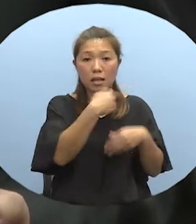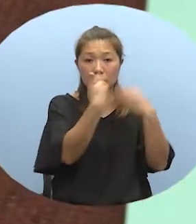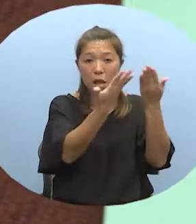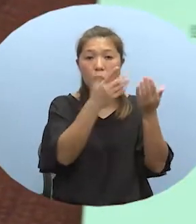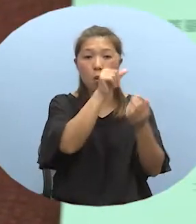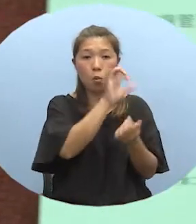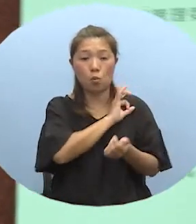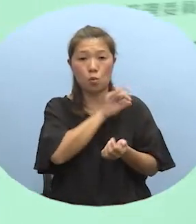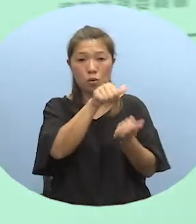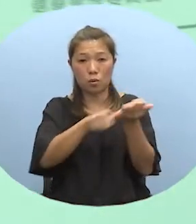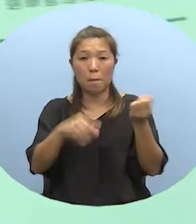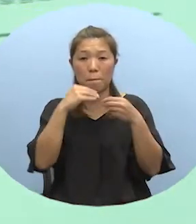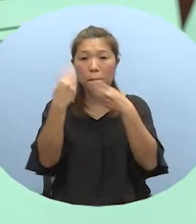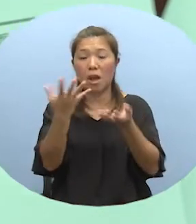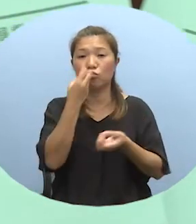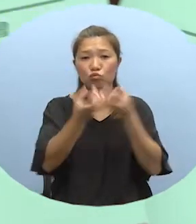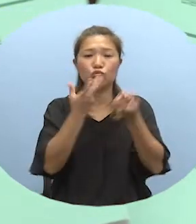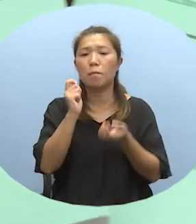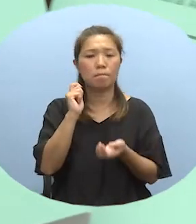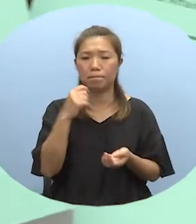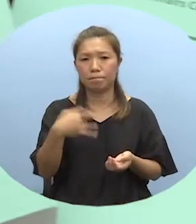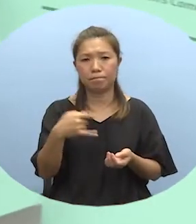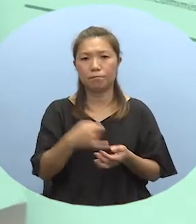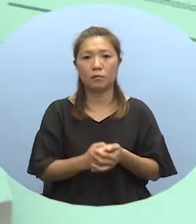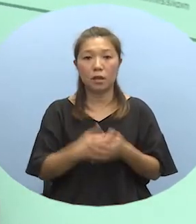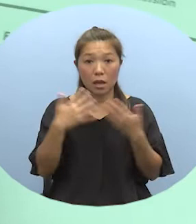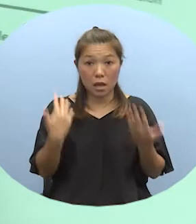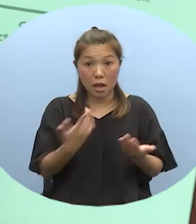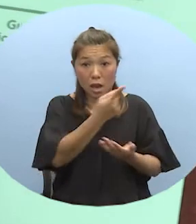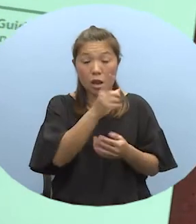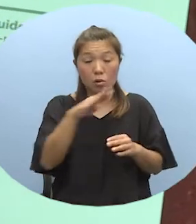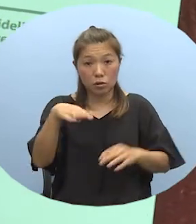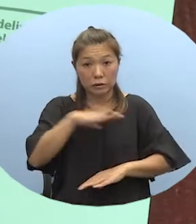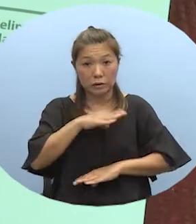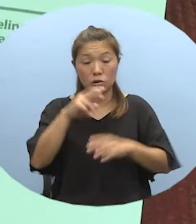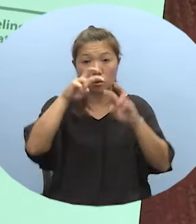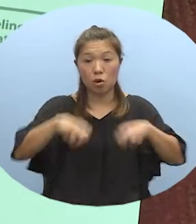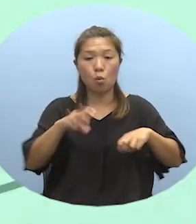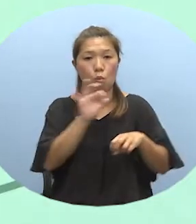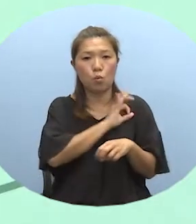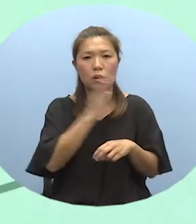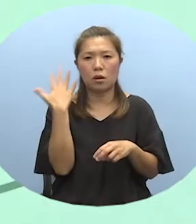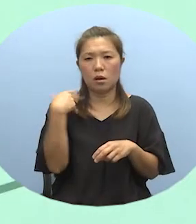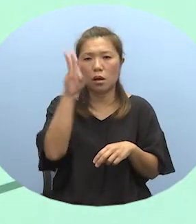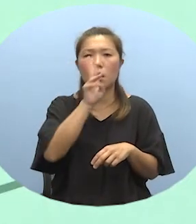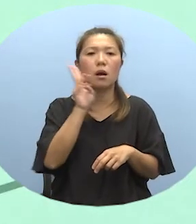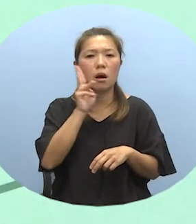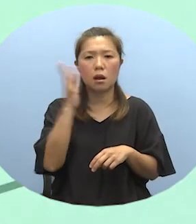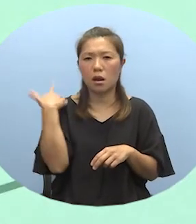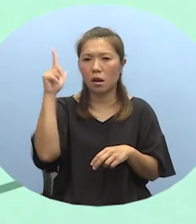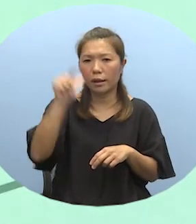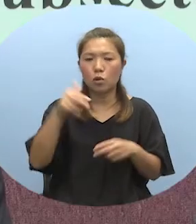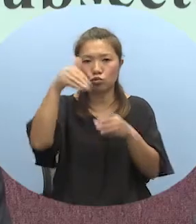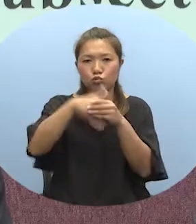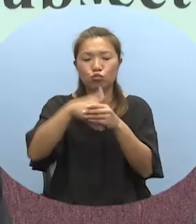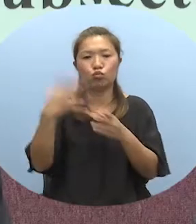會唔可以就嗰樣嘢俾意見嘅。資委會嗰個運作咧係等於舊陣時嗰個選舉主任一樣